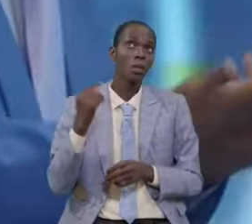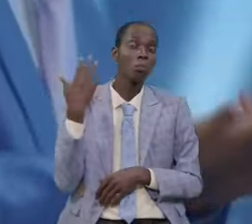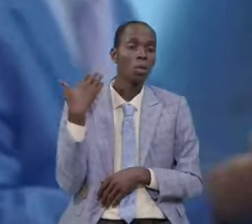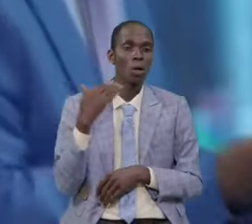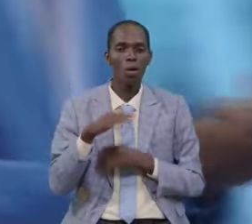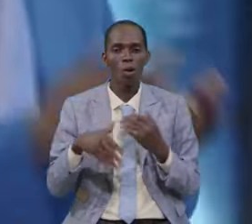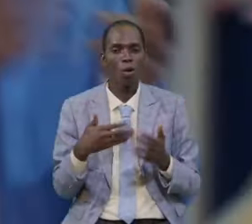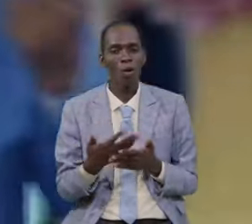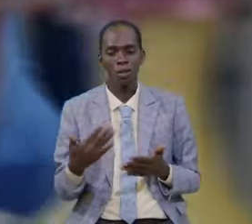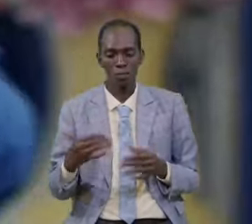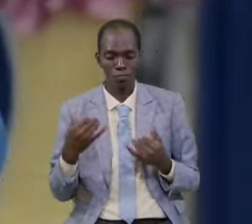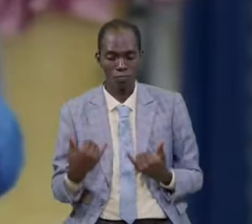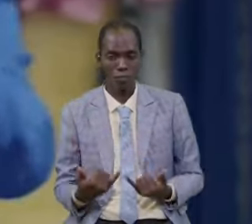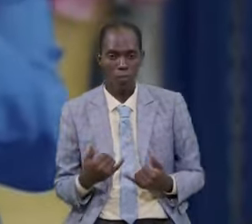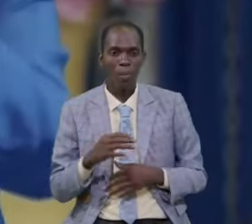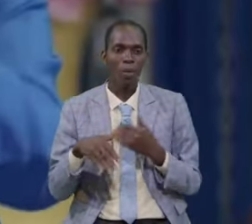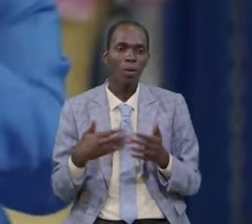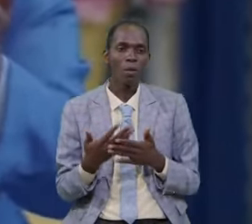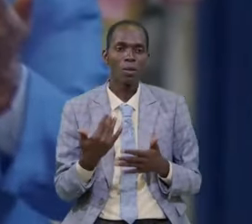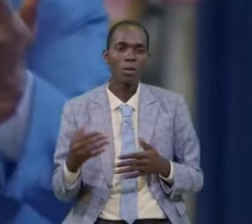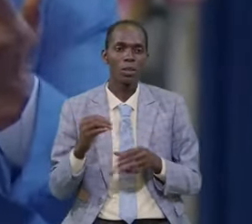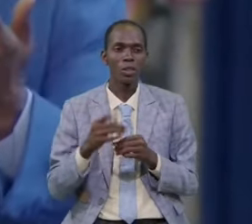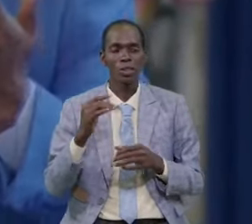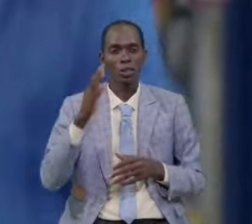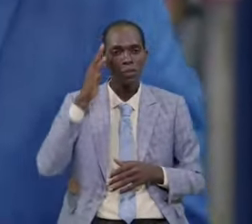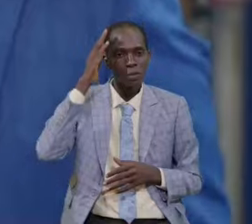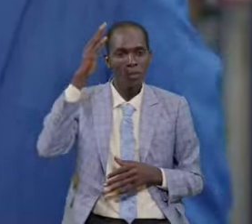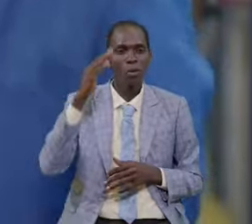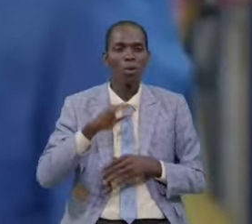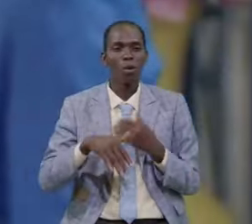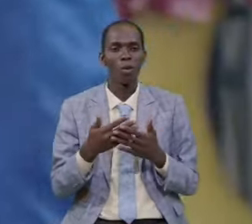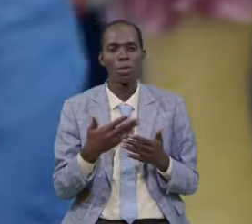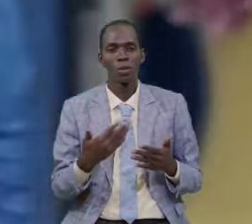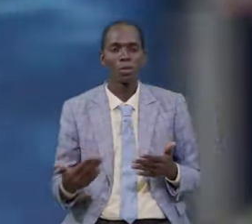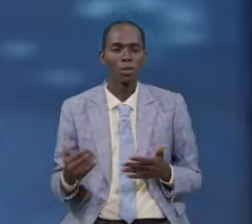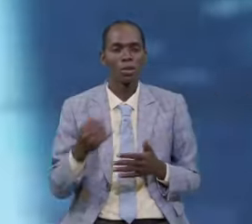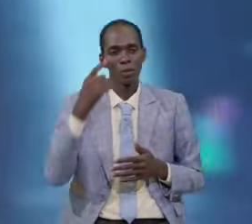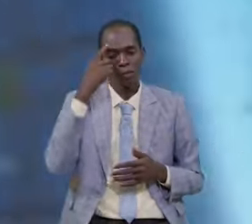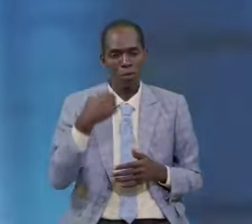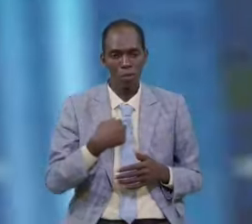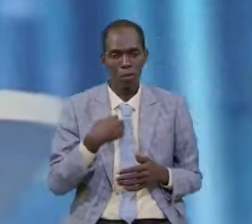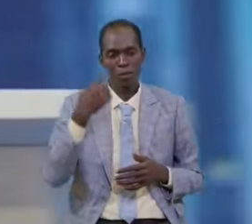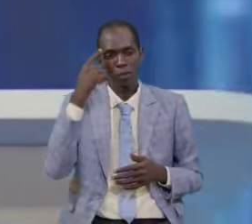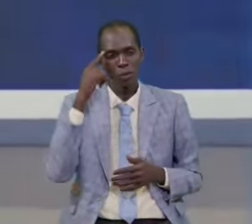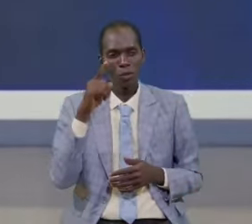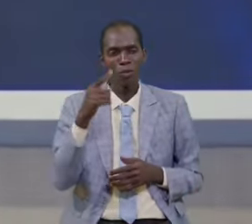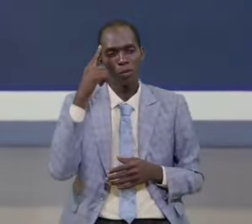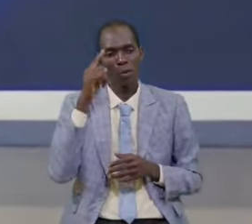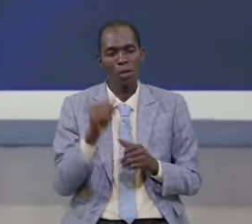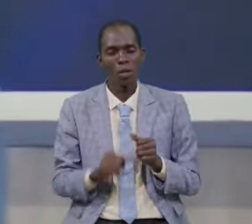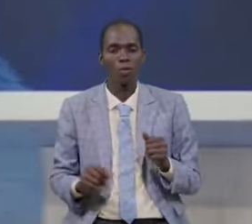présent, toutes choses dans l'avenir, toutes choses pour toi, toutes choses pour moi, toutes choses pour chacun de nous